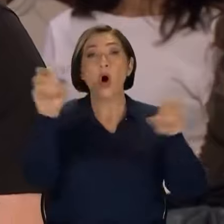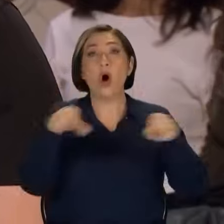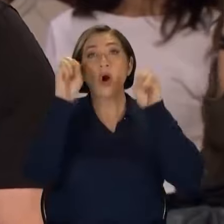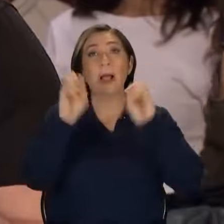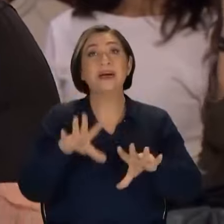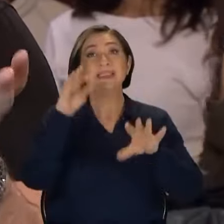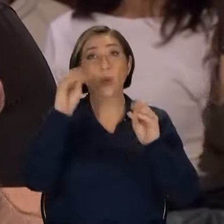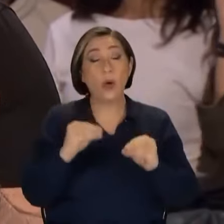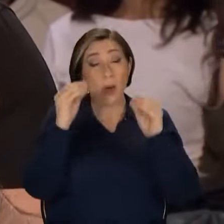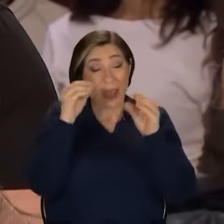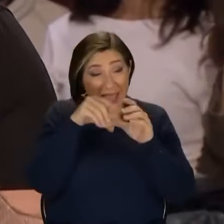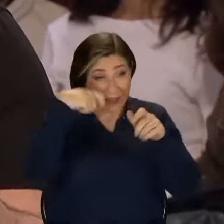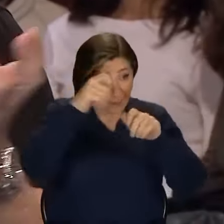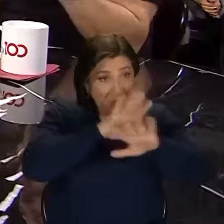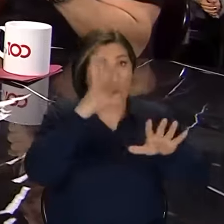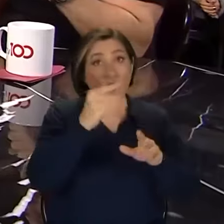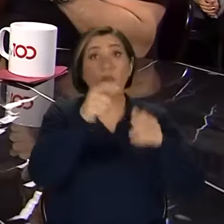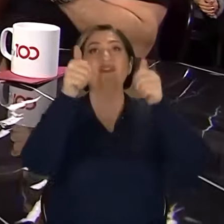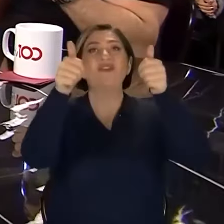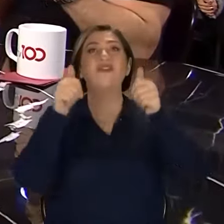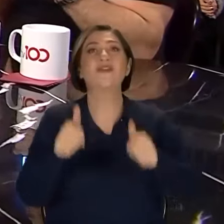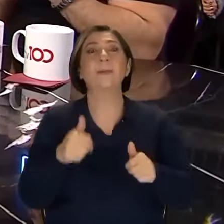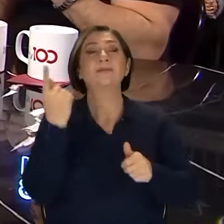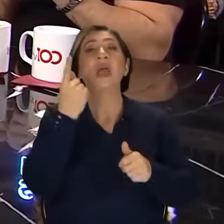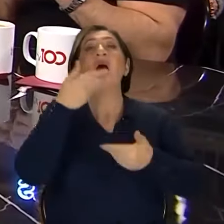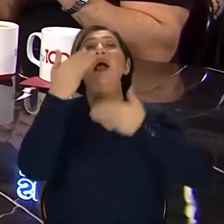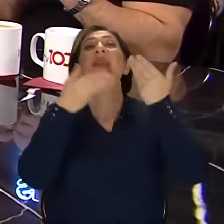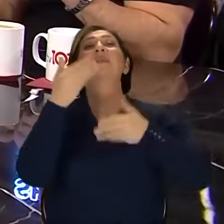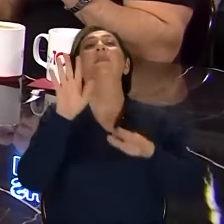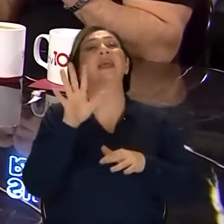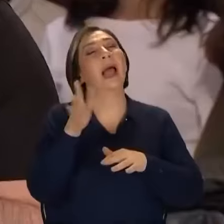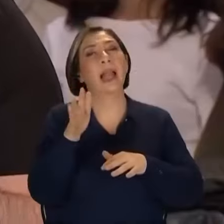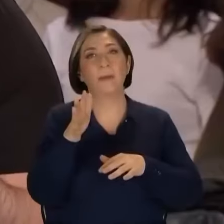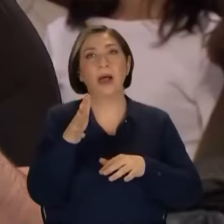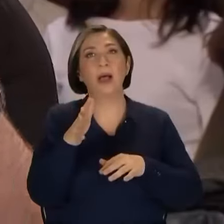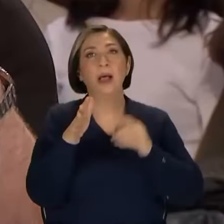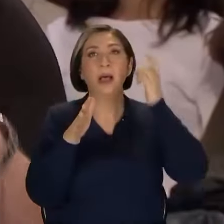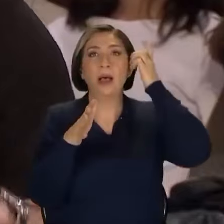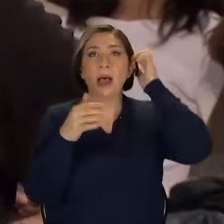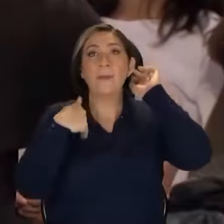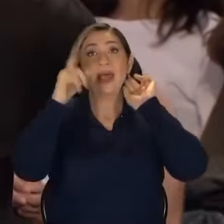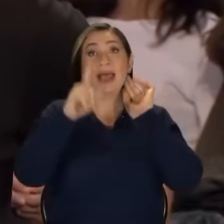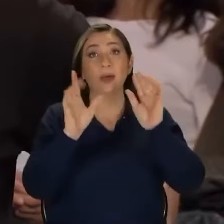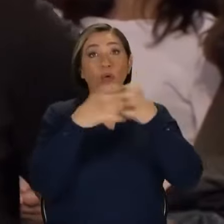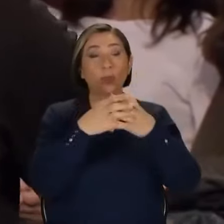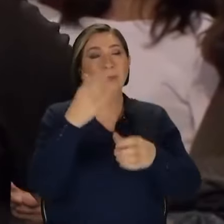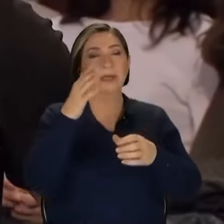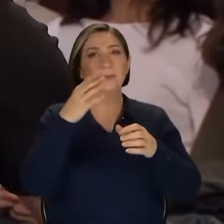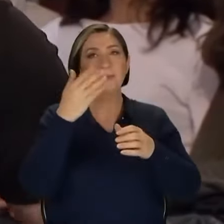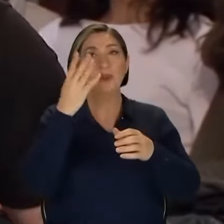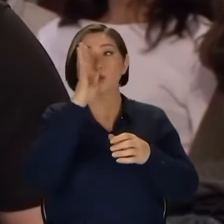olmuştu herhalde filmin fragmanı da çok pek bir şey anlatmadı herhalde h ben ilk bir gruba